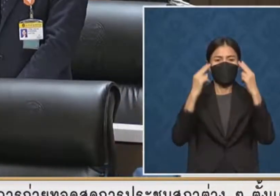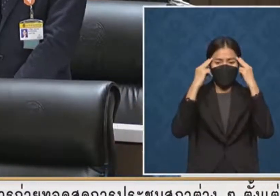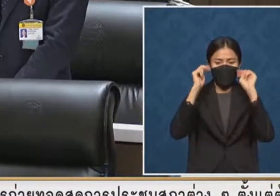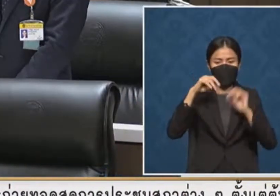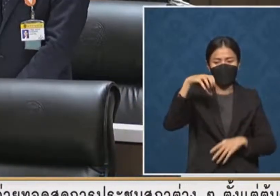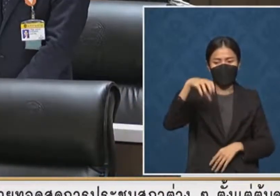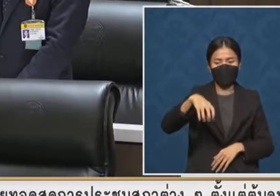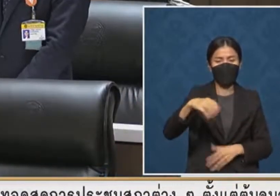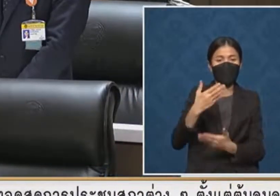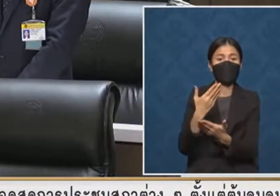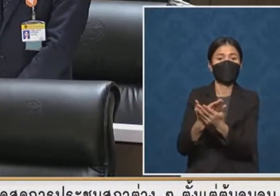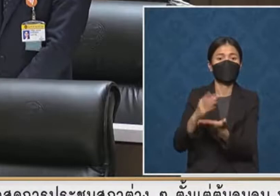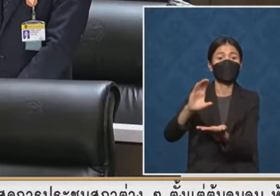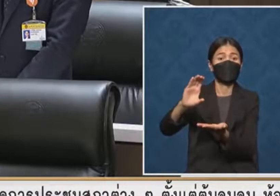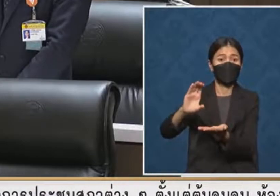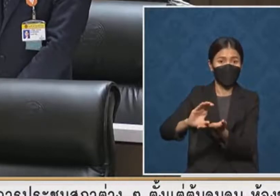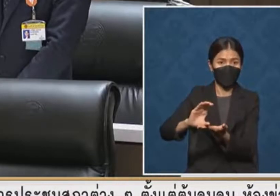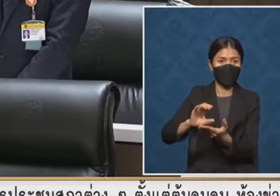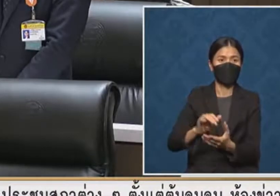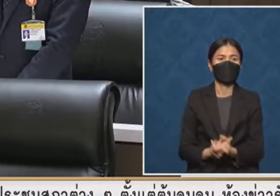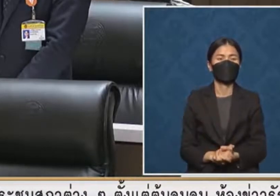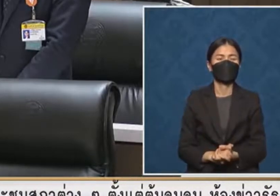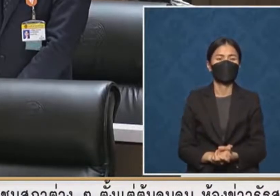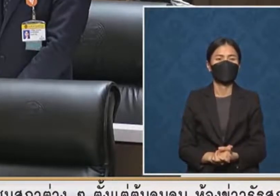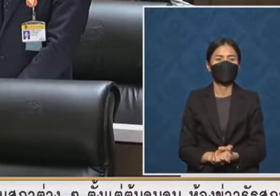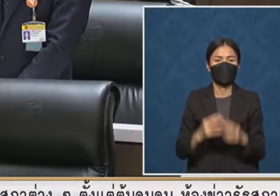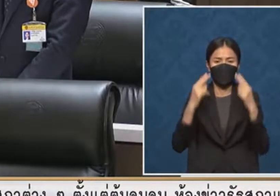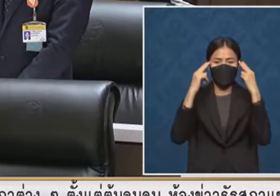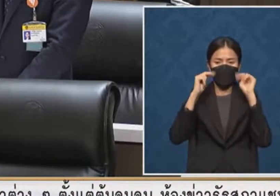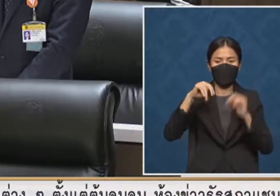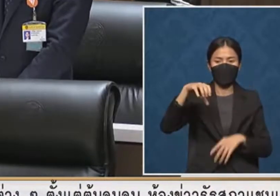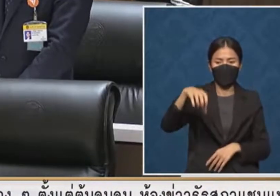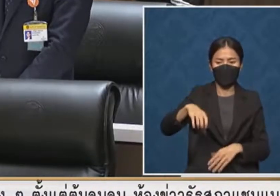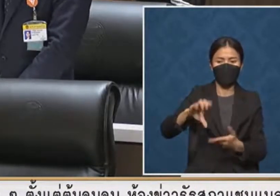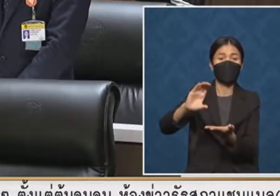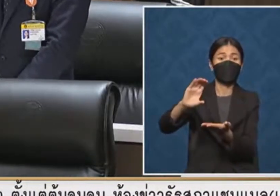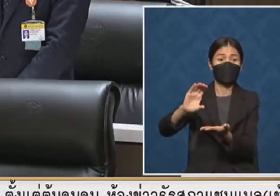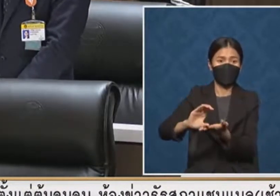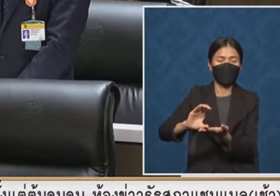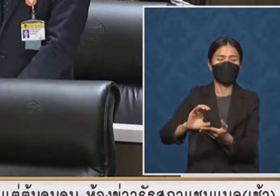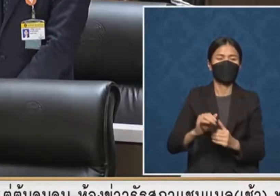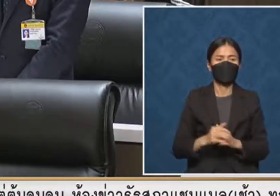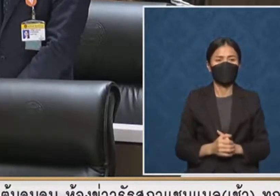หนวยงานมีโงการเยแยะเลยครั ธรมธาน ที่ยไม่จำเปเรงดวดรวถพธรรษ